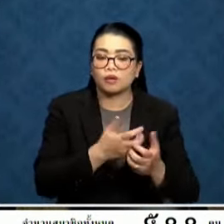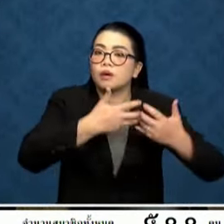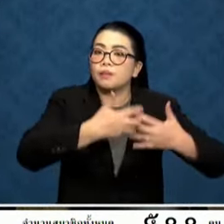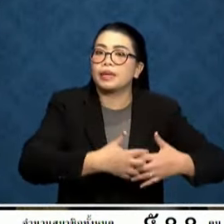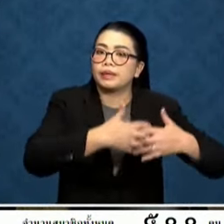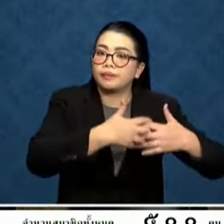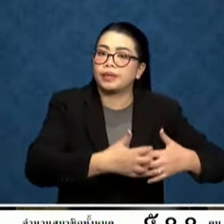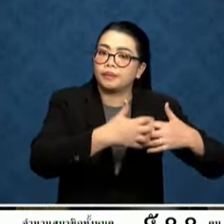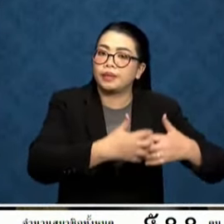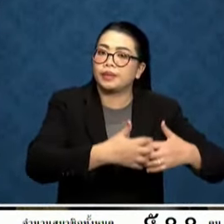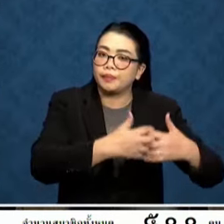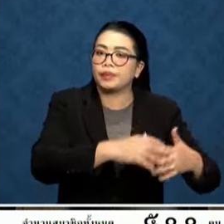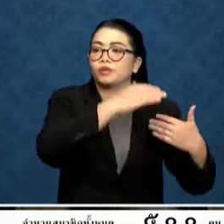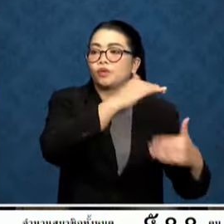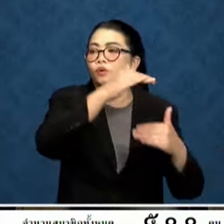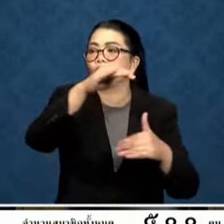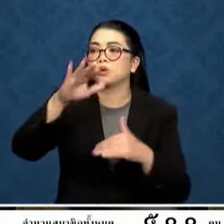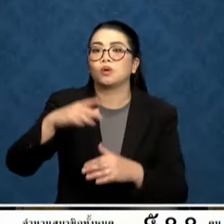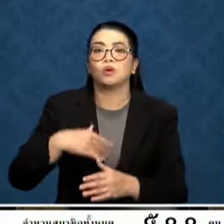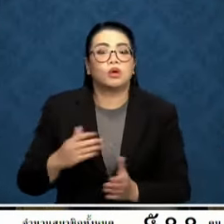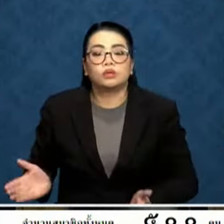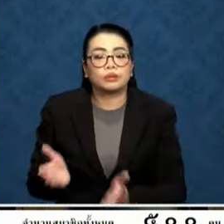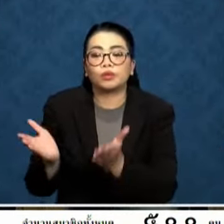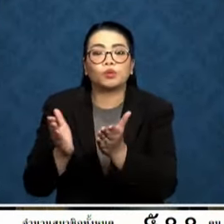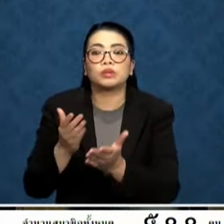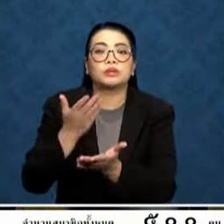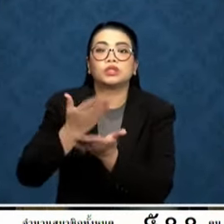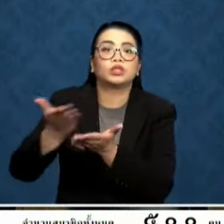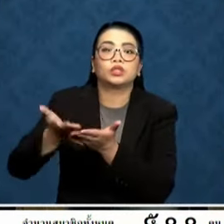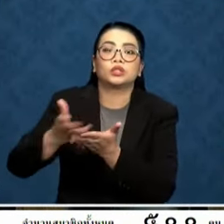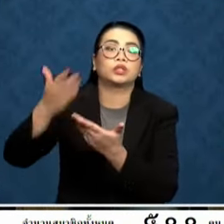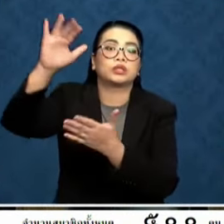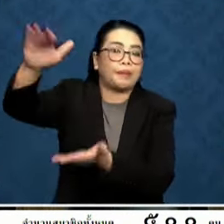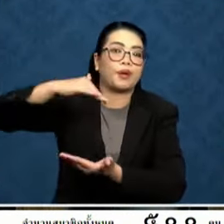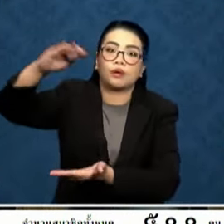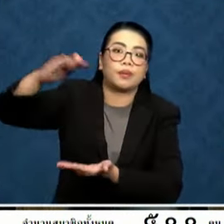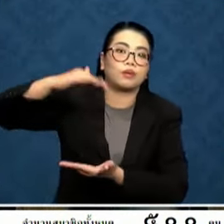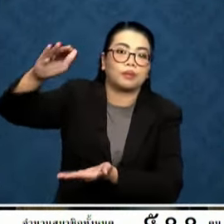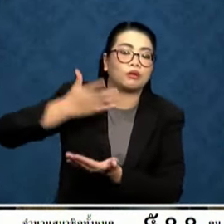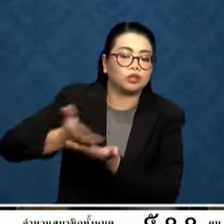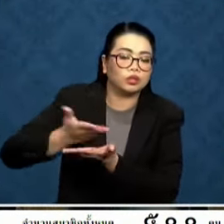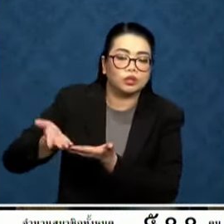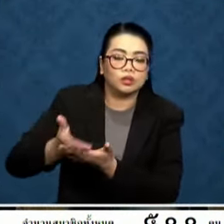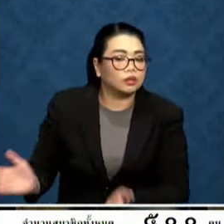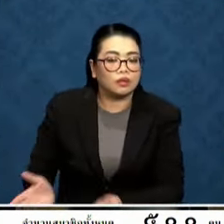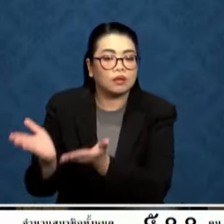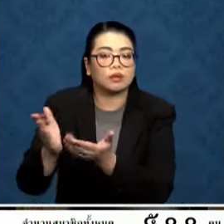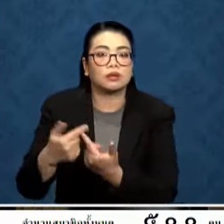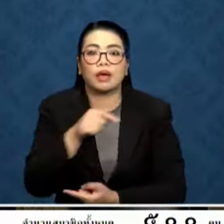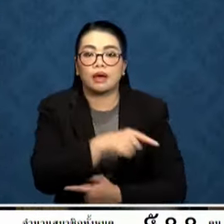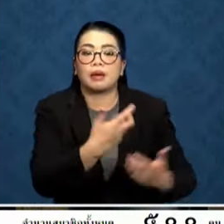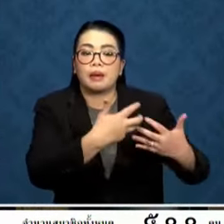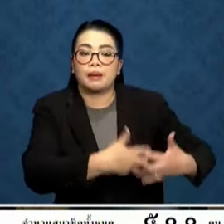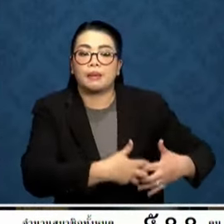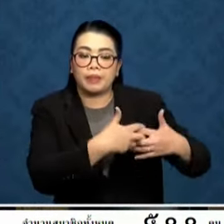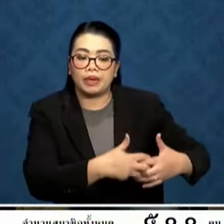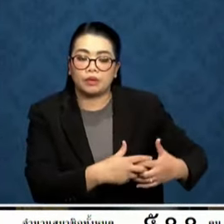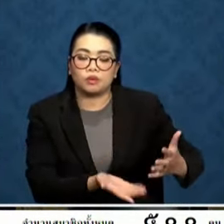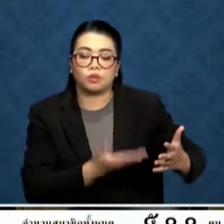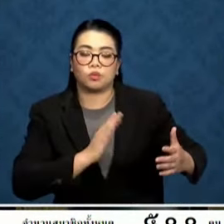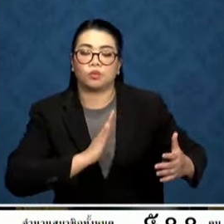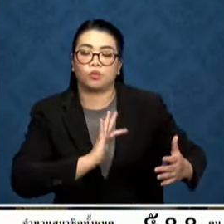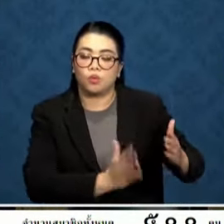ครับมีแต่สนับสนุนฝั่งดีมานเพื่อซื้อรถแต่ฝั่งซัพพายหรือการยกระดับ